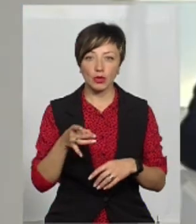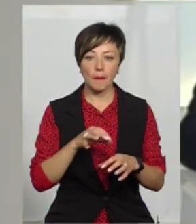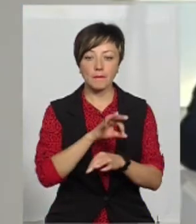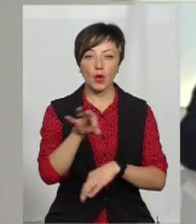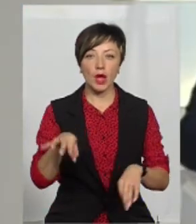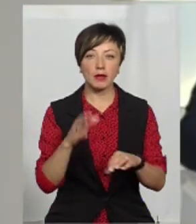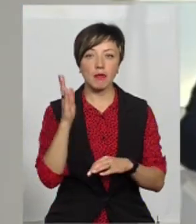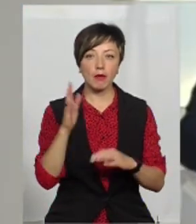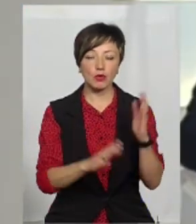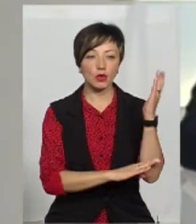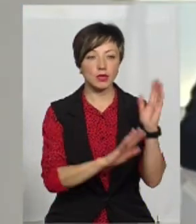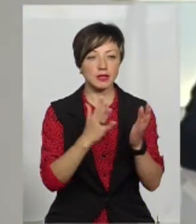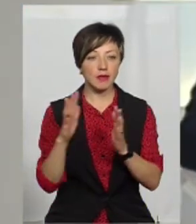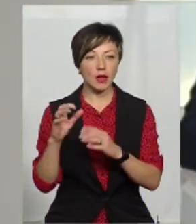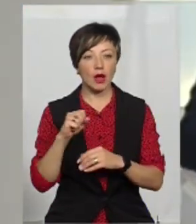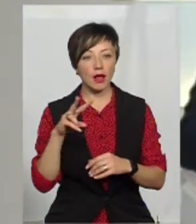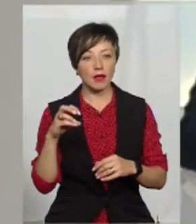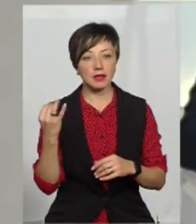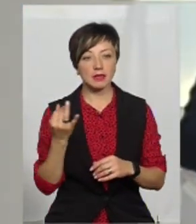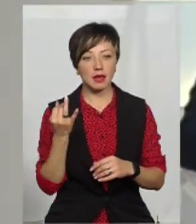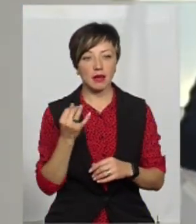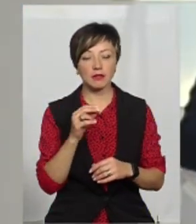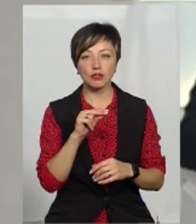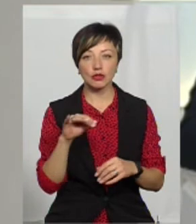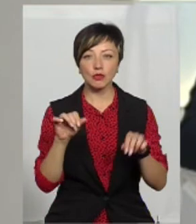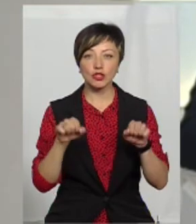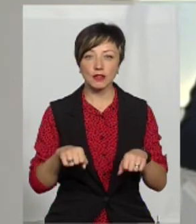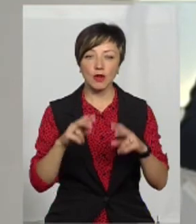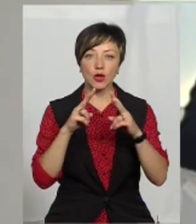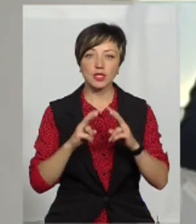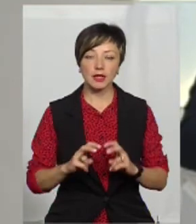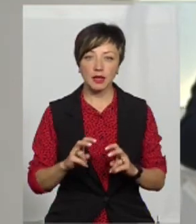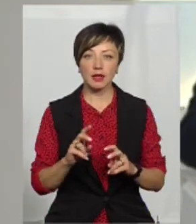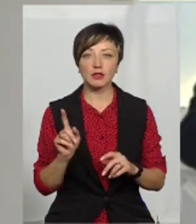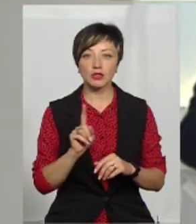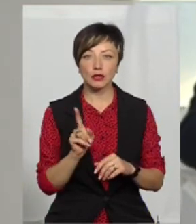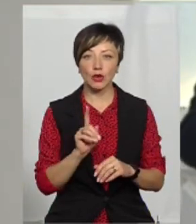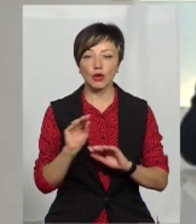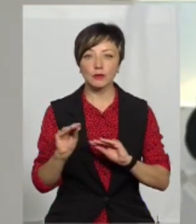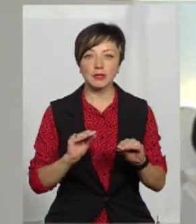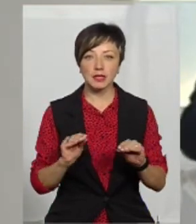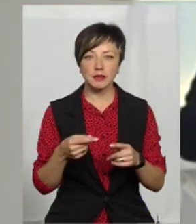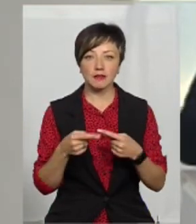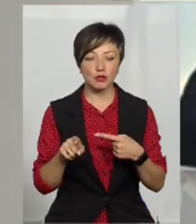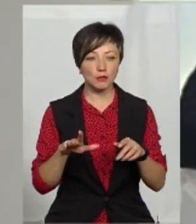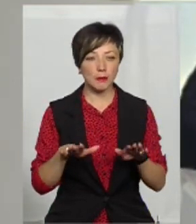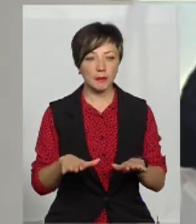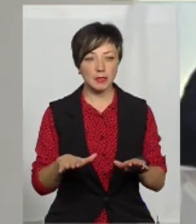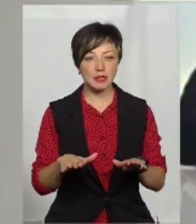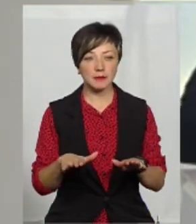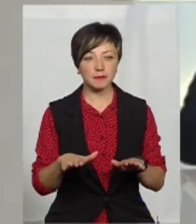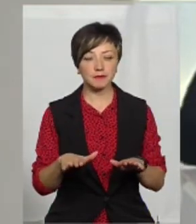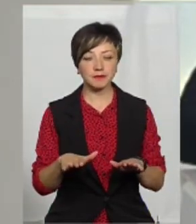проєкт майбутнього скверу, але цікаво, чи можливо ви розглядали те, щоб його розмістити десь в іншому місці